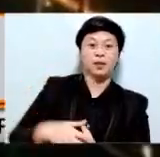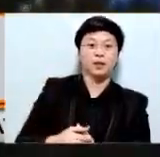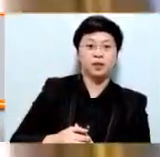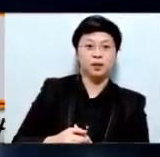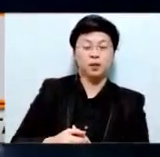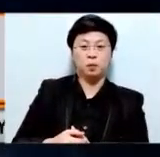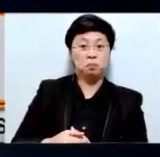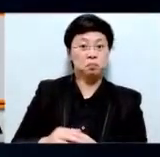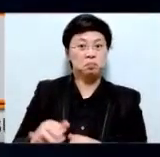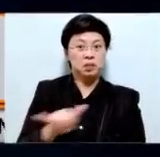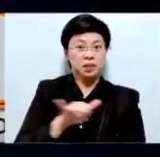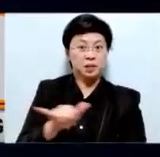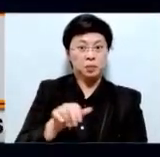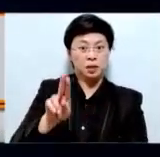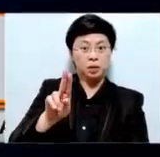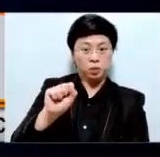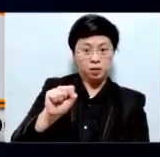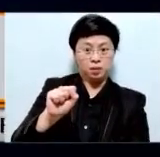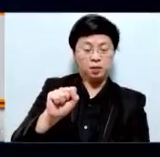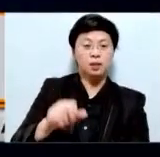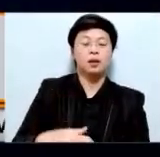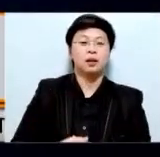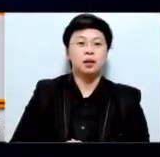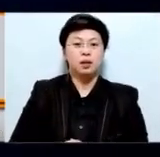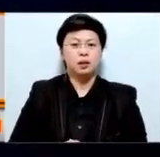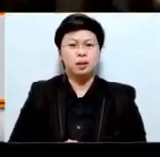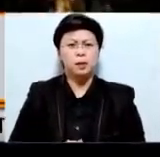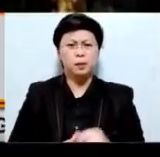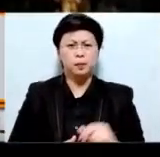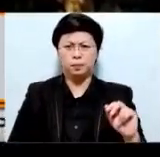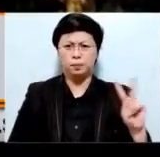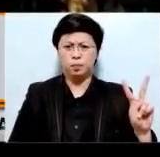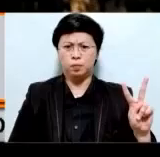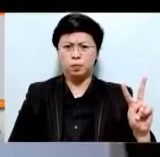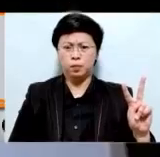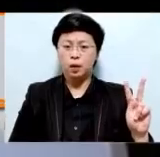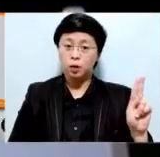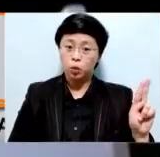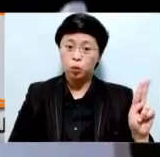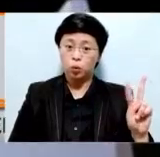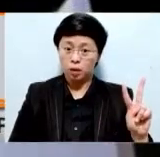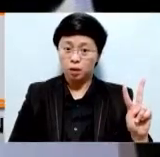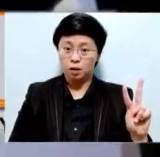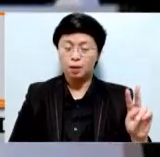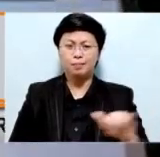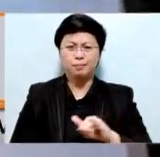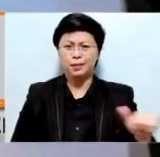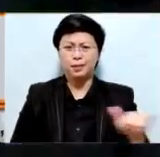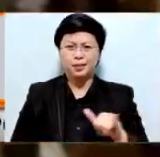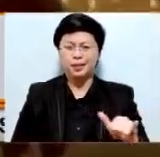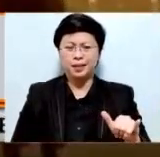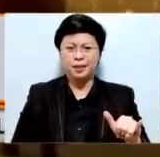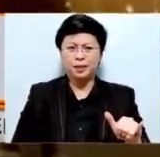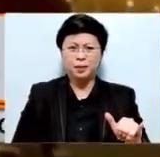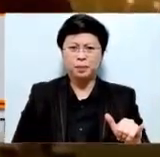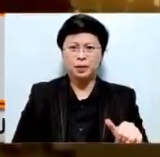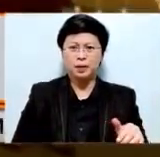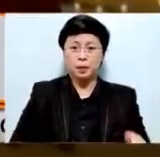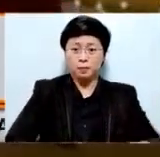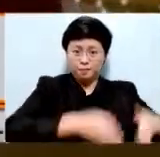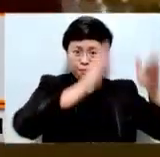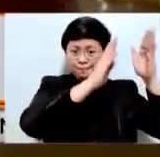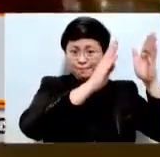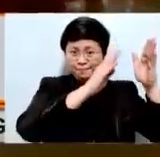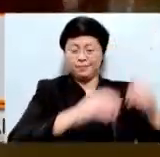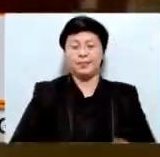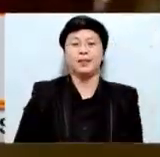Amerika? UK Christmas baka mo? O ito, may Big Ben at Chubibong London Eye pa rito. Kung Asian Christmas